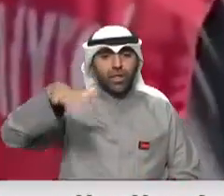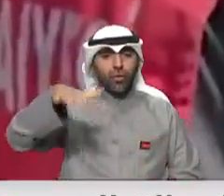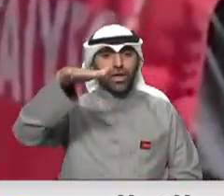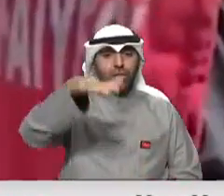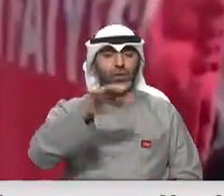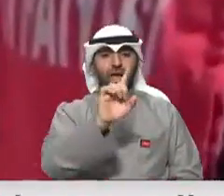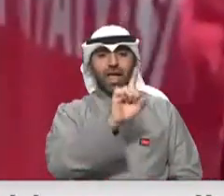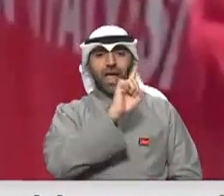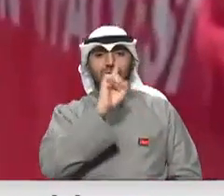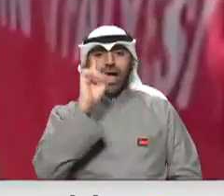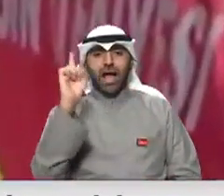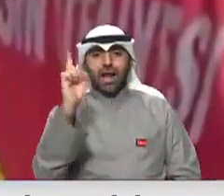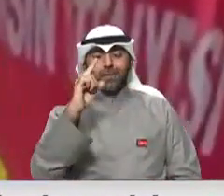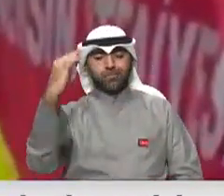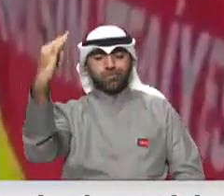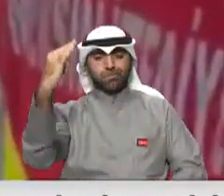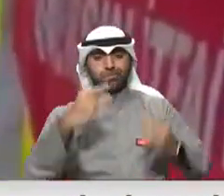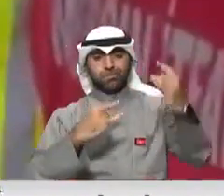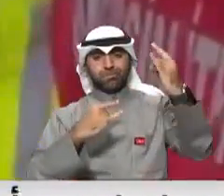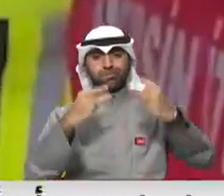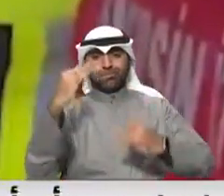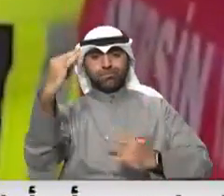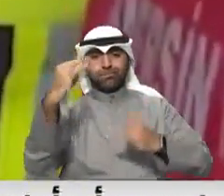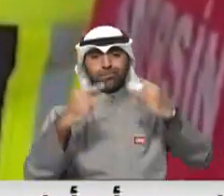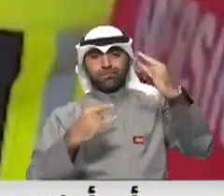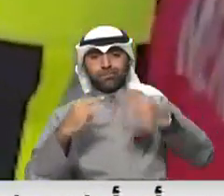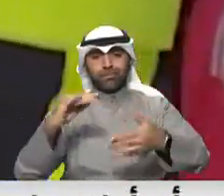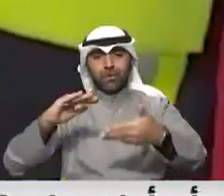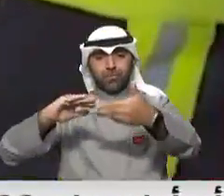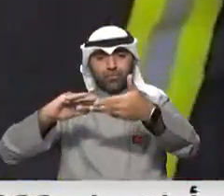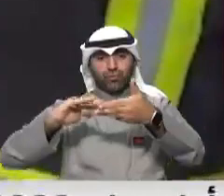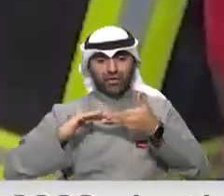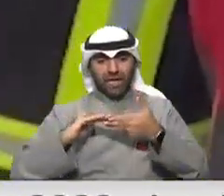في تركيا تمت مغادرتها من جمهورية تركيا